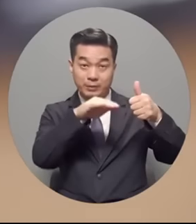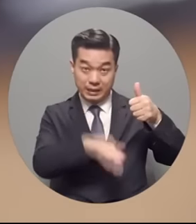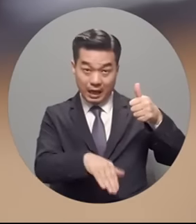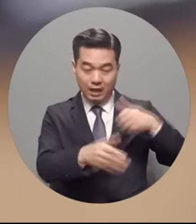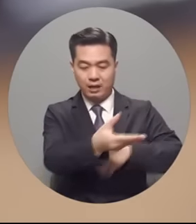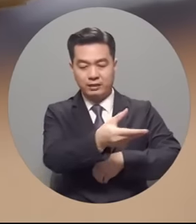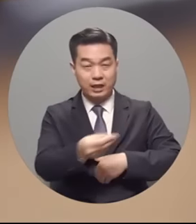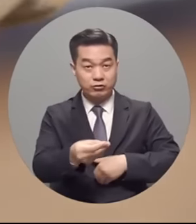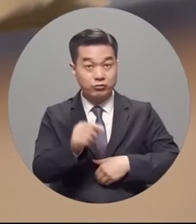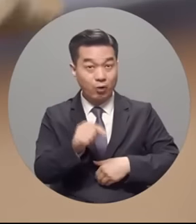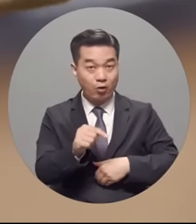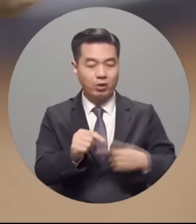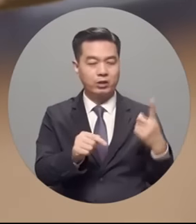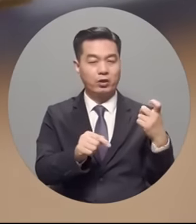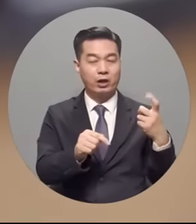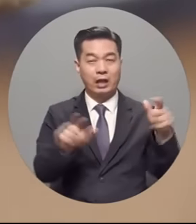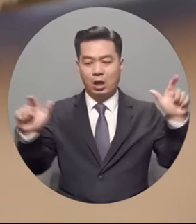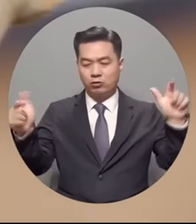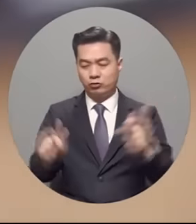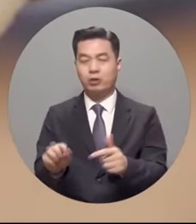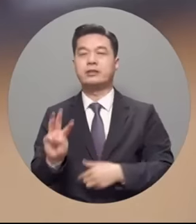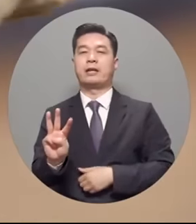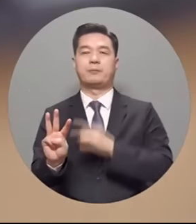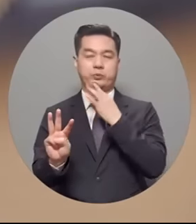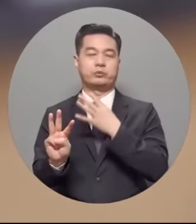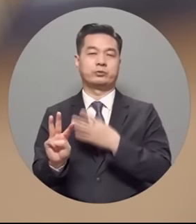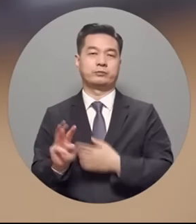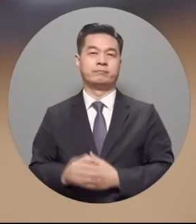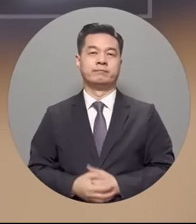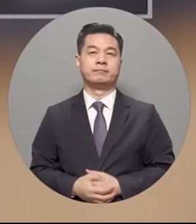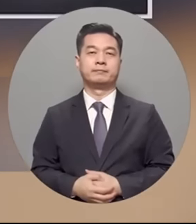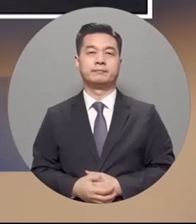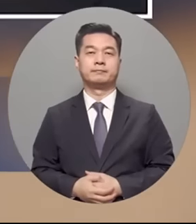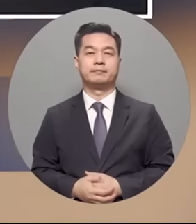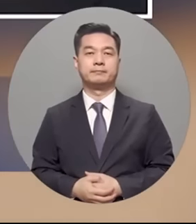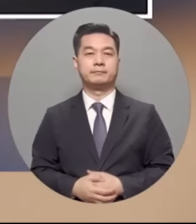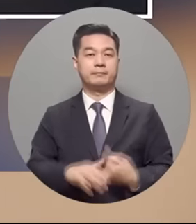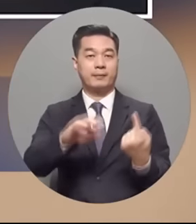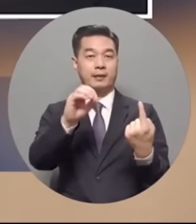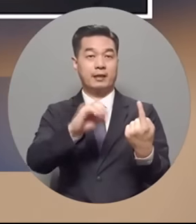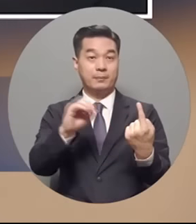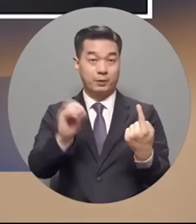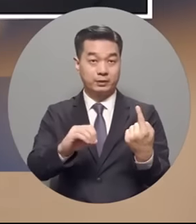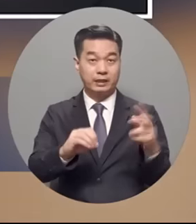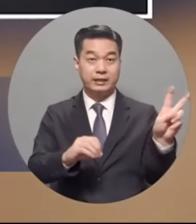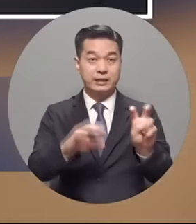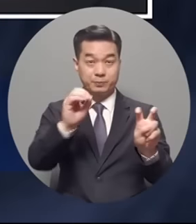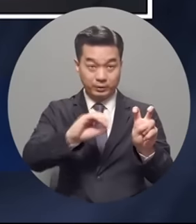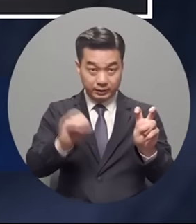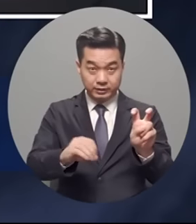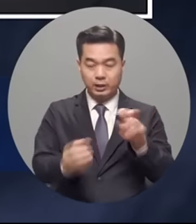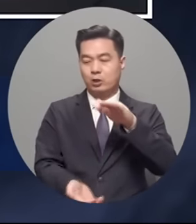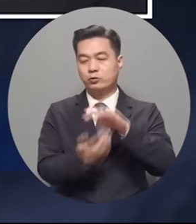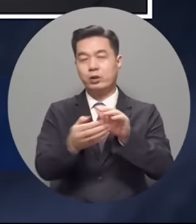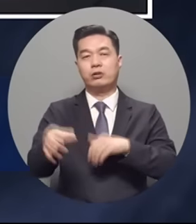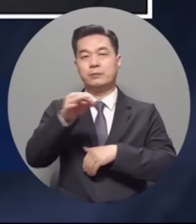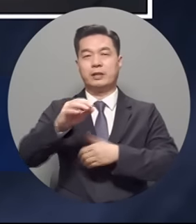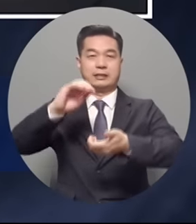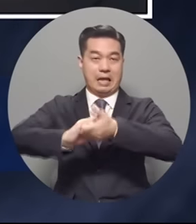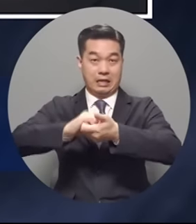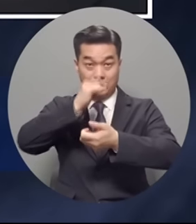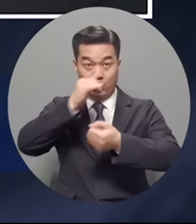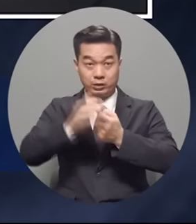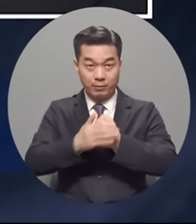대출 상품도 11개에서 3개로 줄었습니다. 20%의 이제 법정 최고금리가 걸려 있으니까